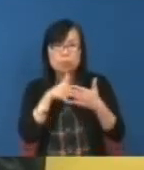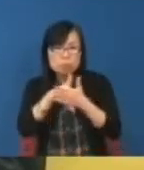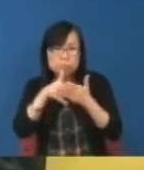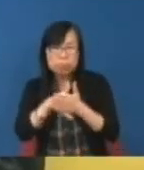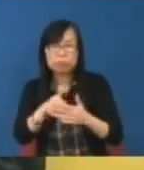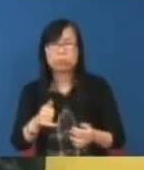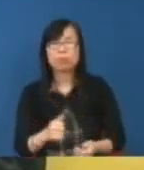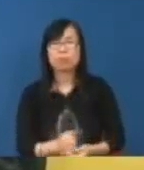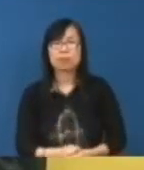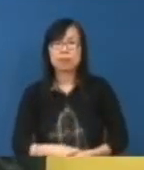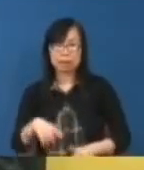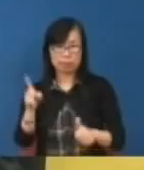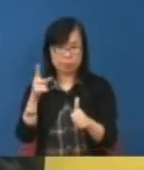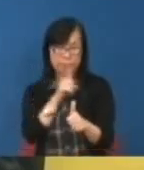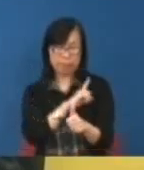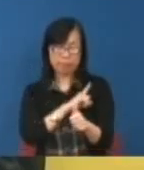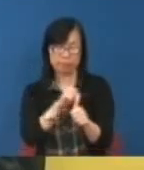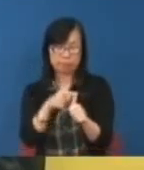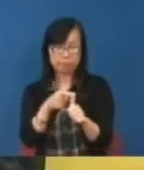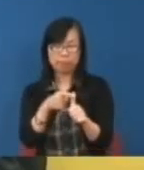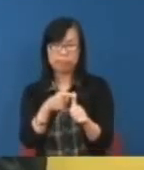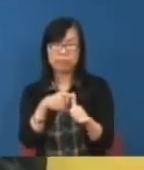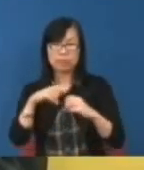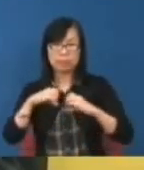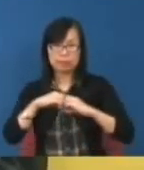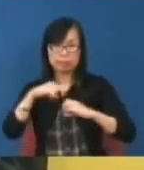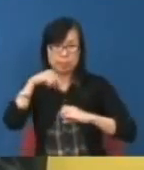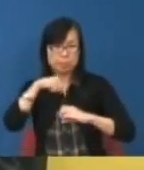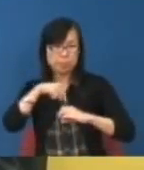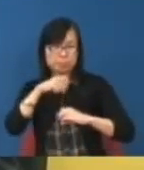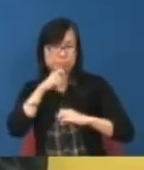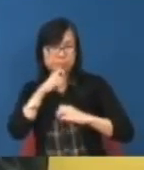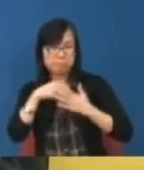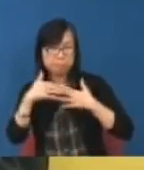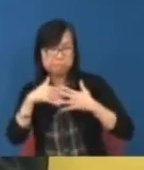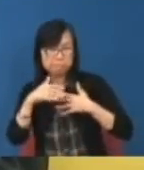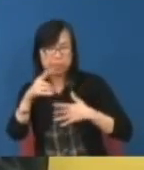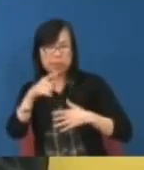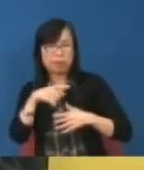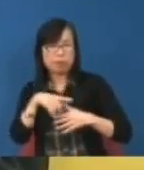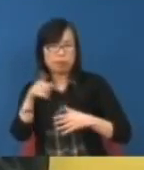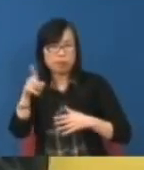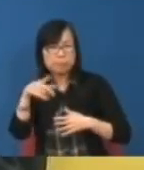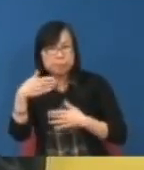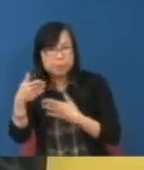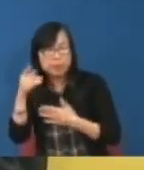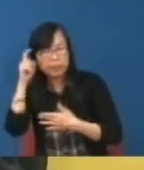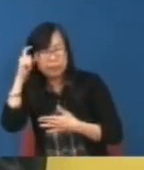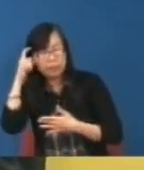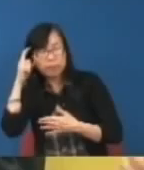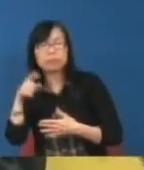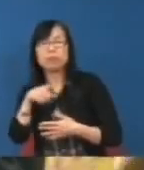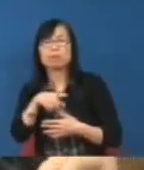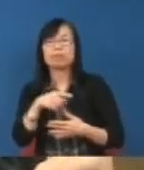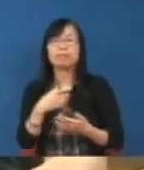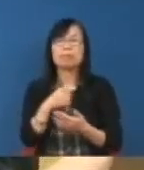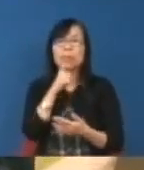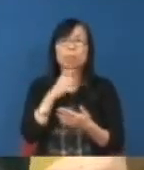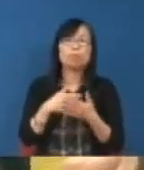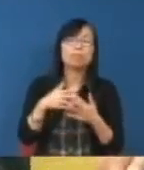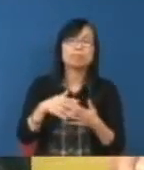佢自己首先呢、這個心裡有鬼。咁就當人哋係有鬼或者鬼，咁冇得講嘅，係咪啊？